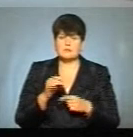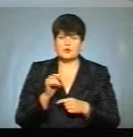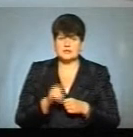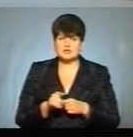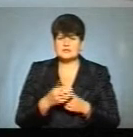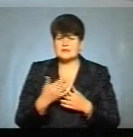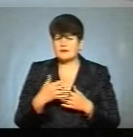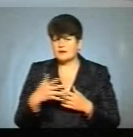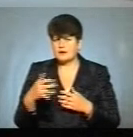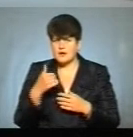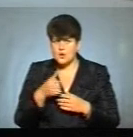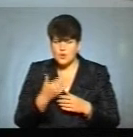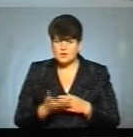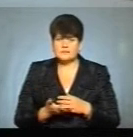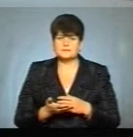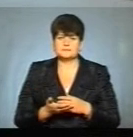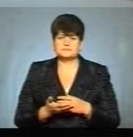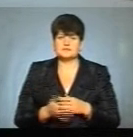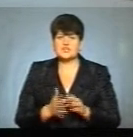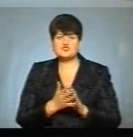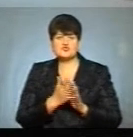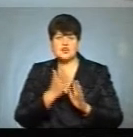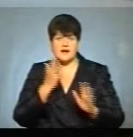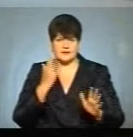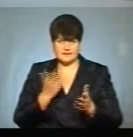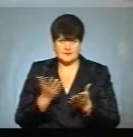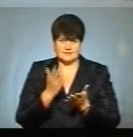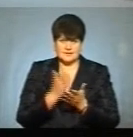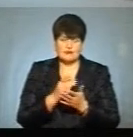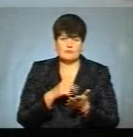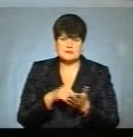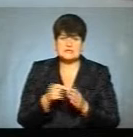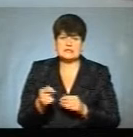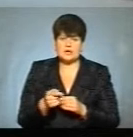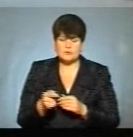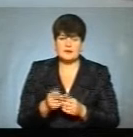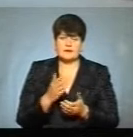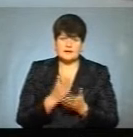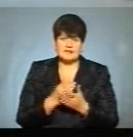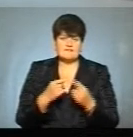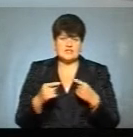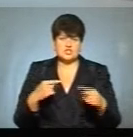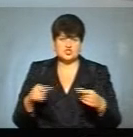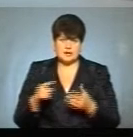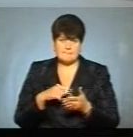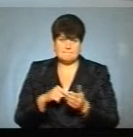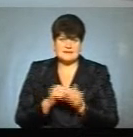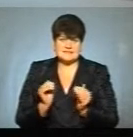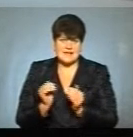за декілька років черга, яка існує у місті Тернополі, яка існує у інших